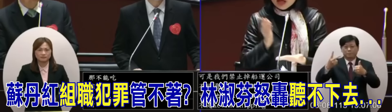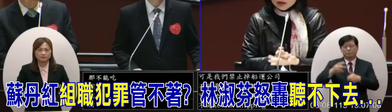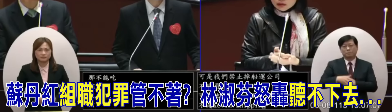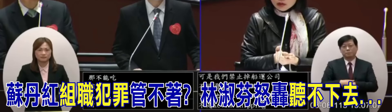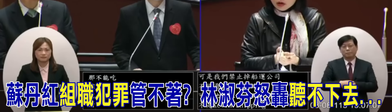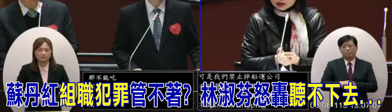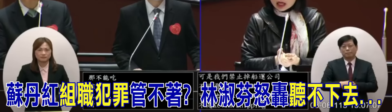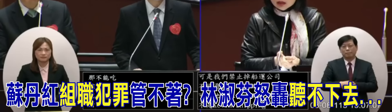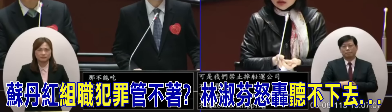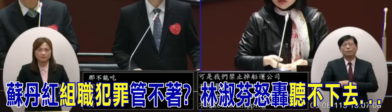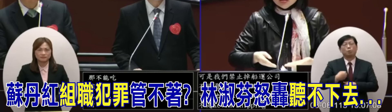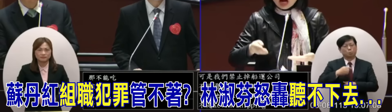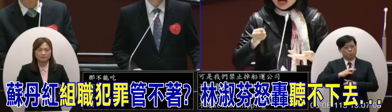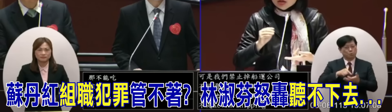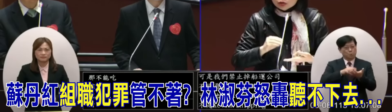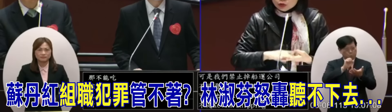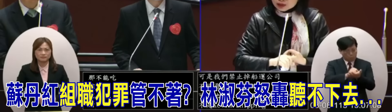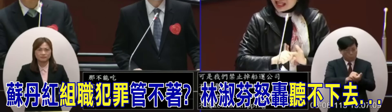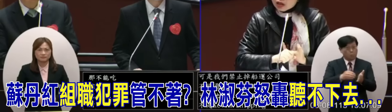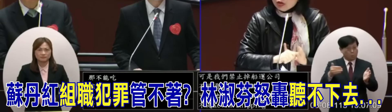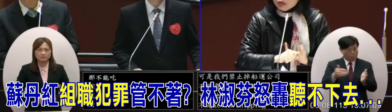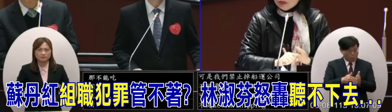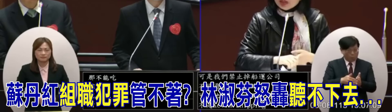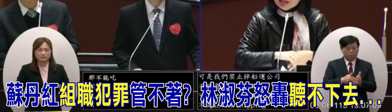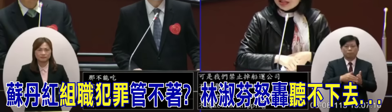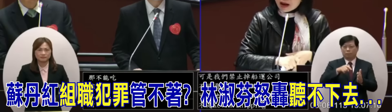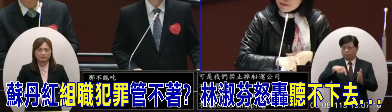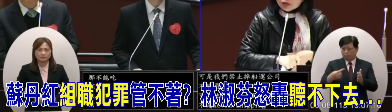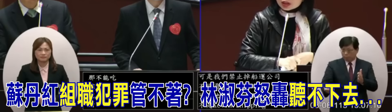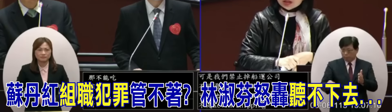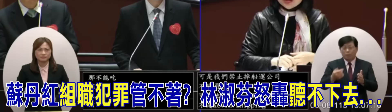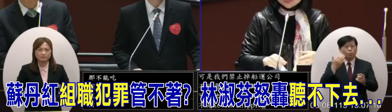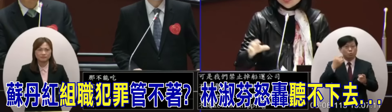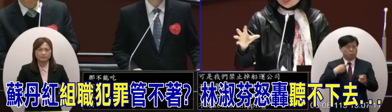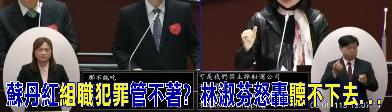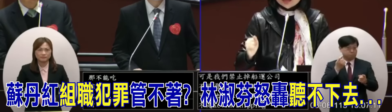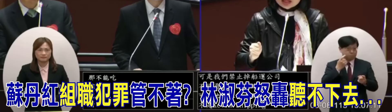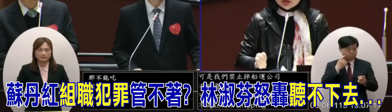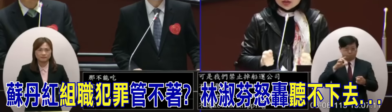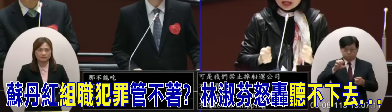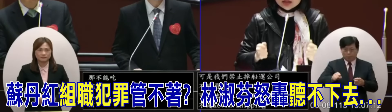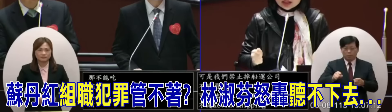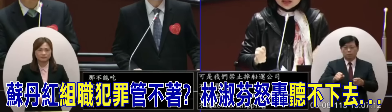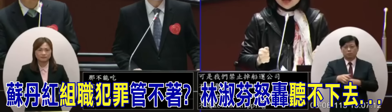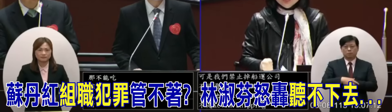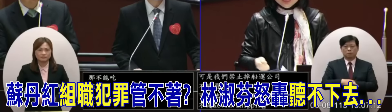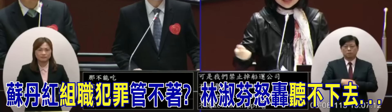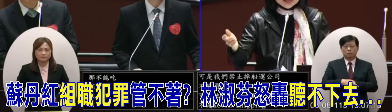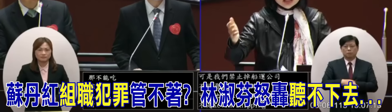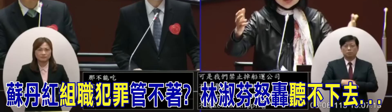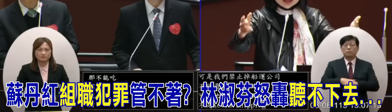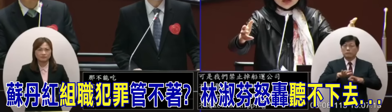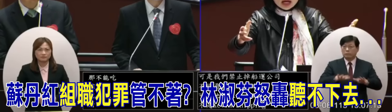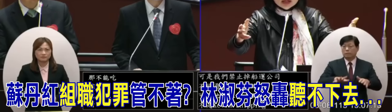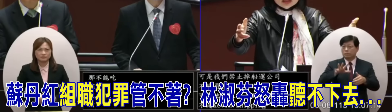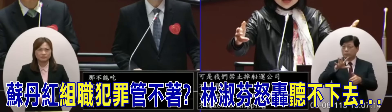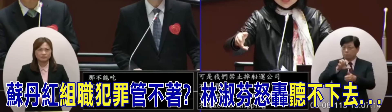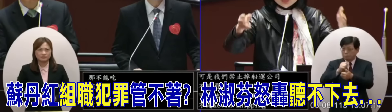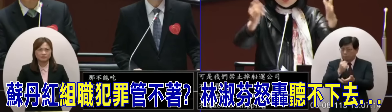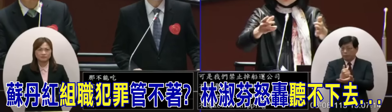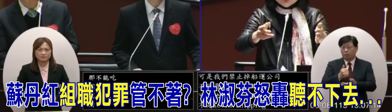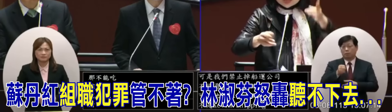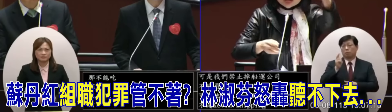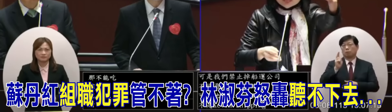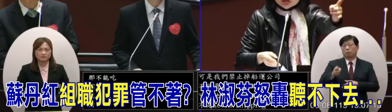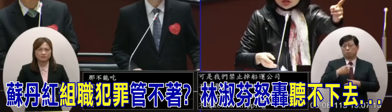我们有登，还要数登录登载不实，那是抓到才那个。现在你抓到他了，